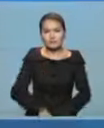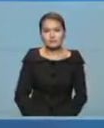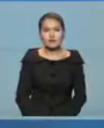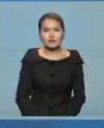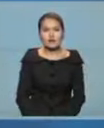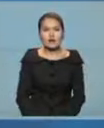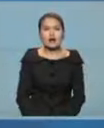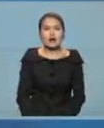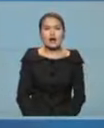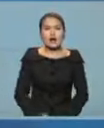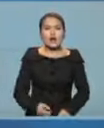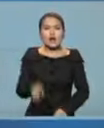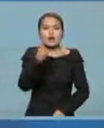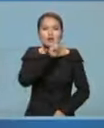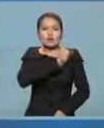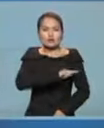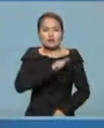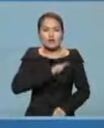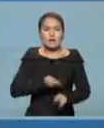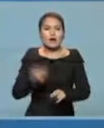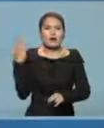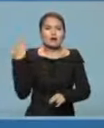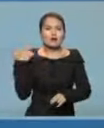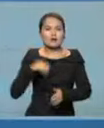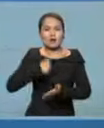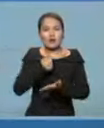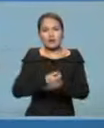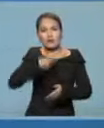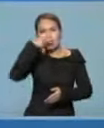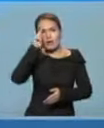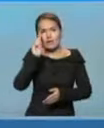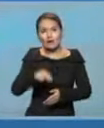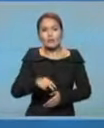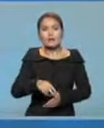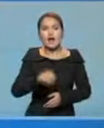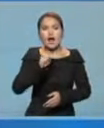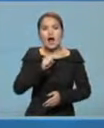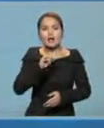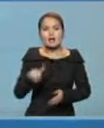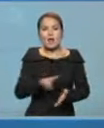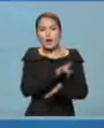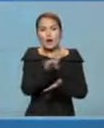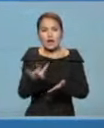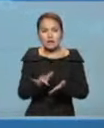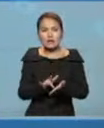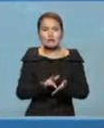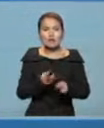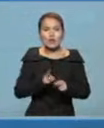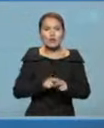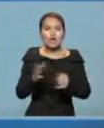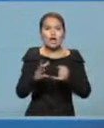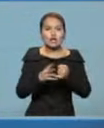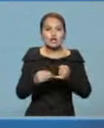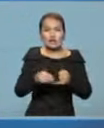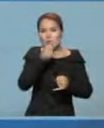Жергілікті шенеуніктердің өз қызметіне салғырт қарауынан атыраулық жеке кәсіпкерлердің құқы өрескел бұзылған. Бүгін қалалық әкімшіліктің жер қатынастары және сәулет